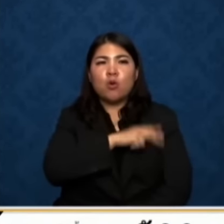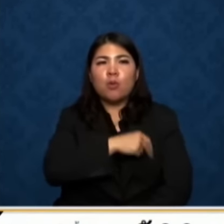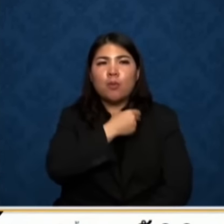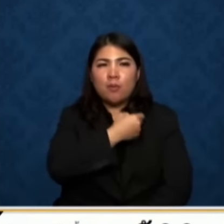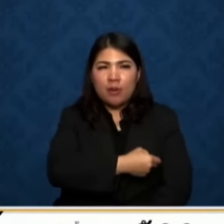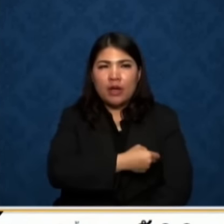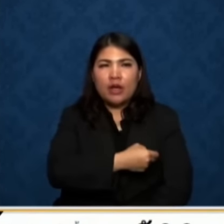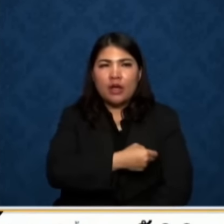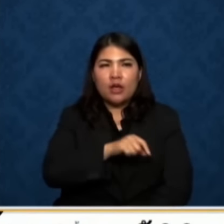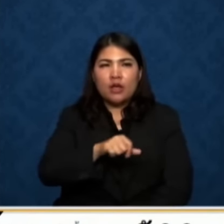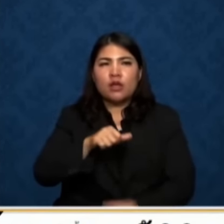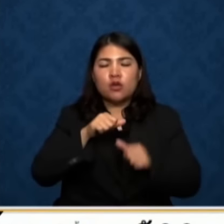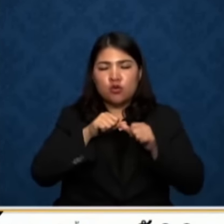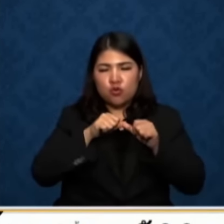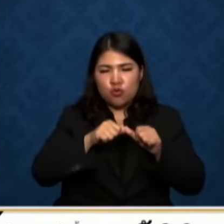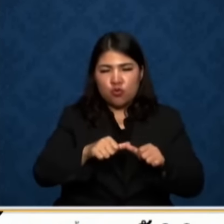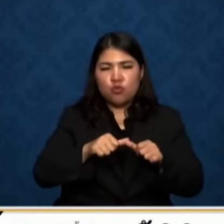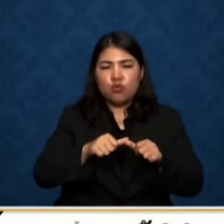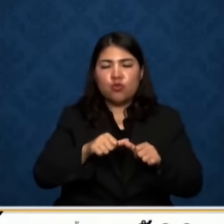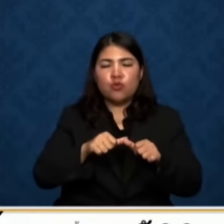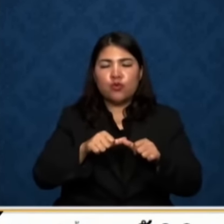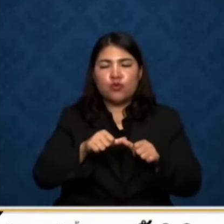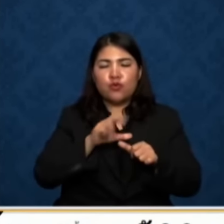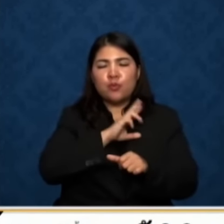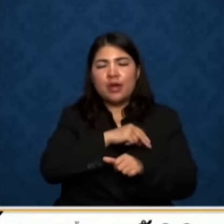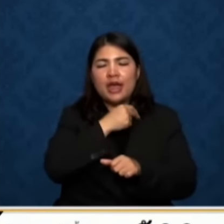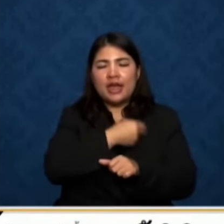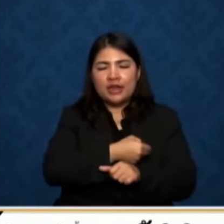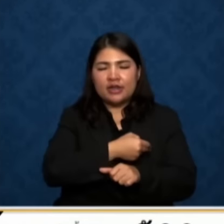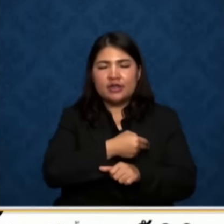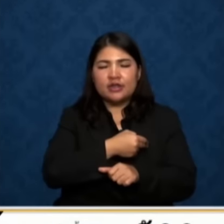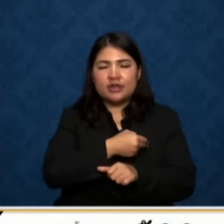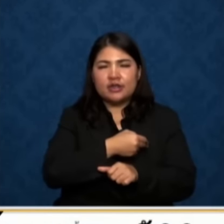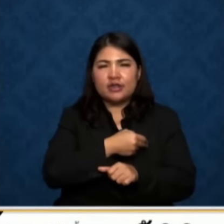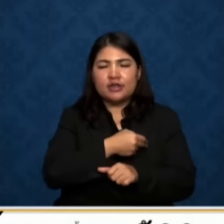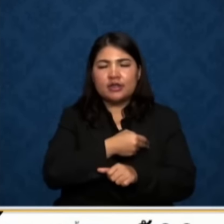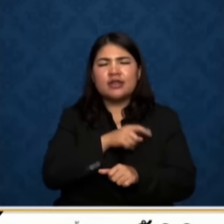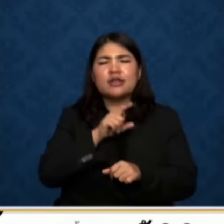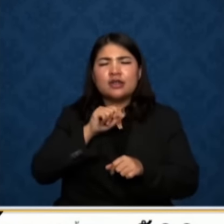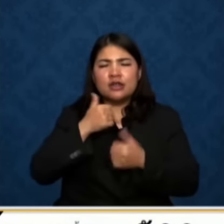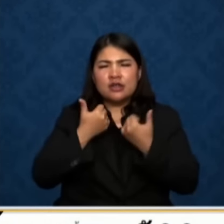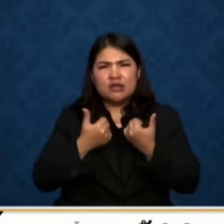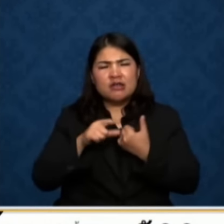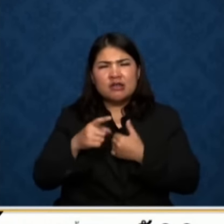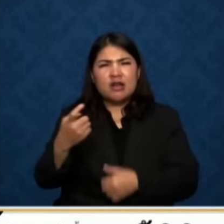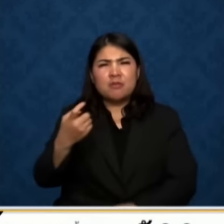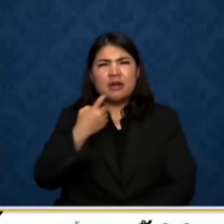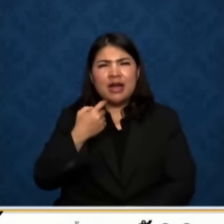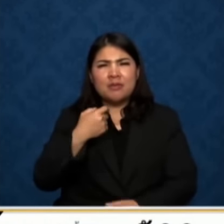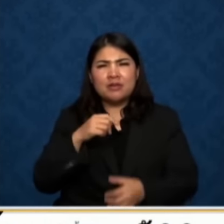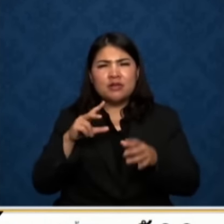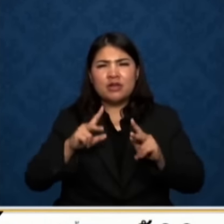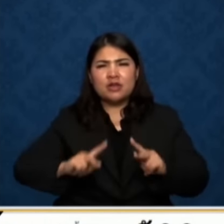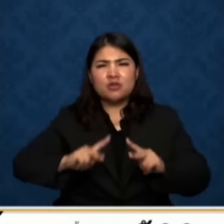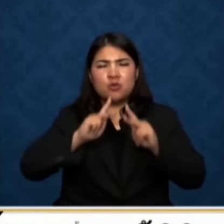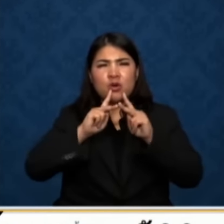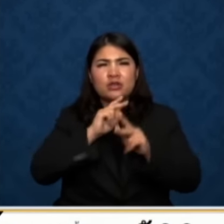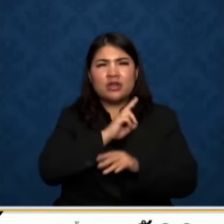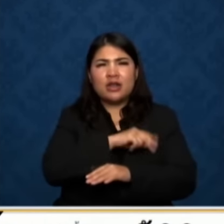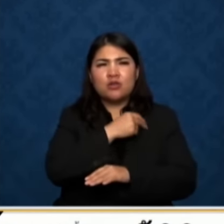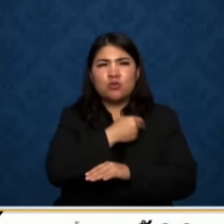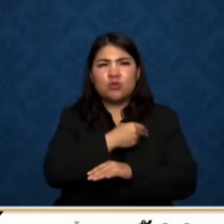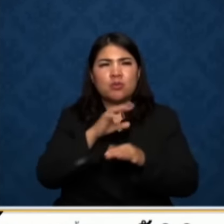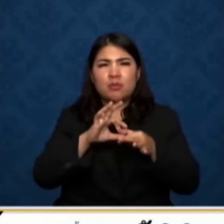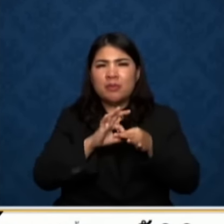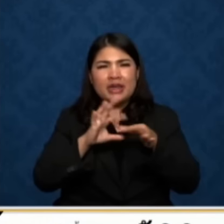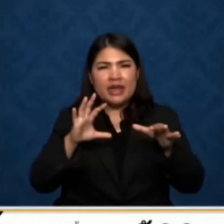ข้องฐานะที่อยู่ทางด้านวงการแพทย์สาธารณสุขเพราะว่าคำถามที่ถามมาเนี่ยไม่เกี่ยวกับกระทรวงสาธารณสุขเลยนะครับ